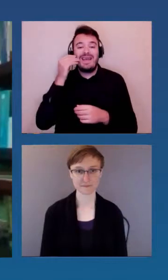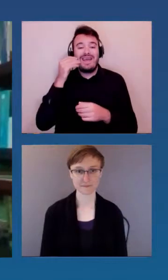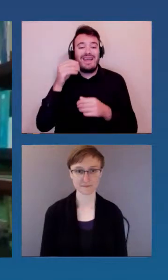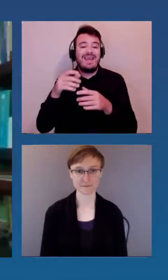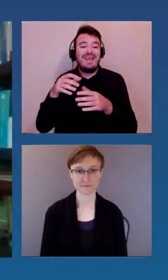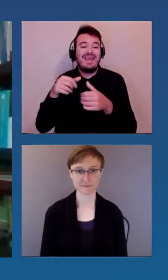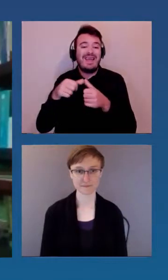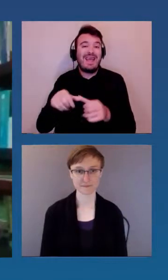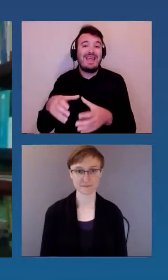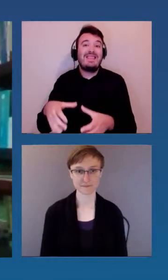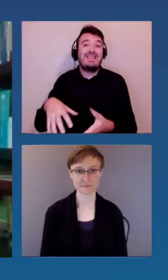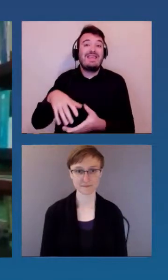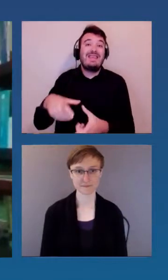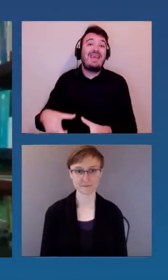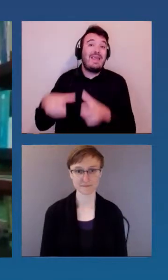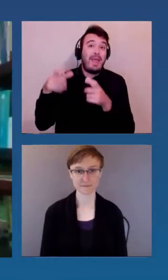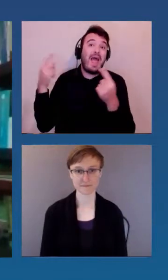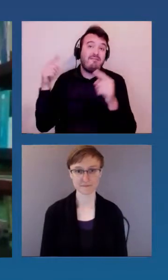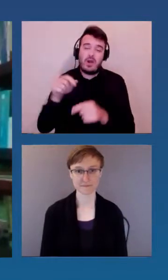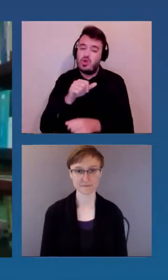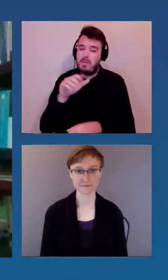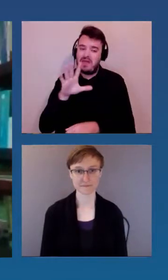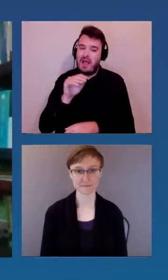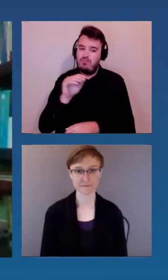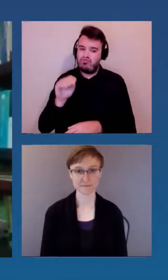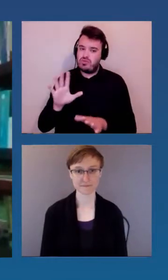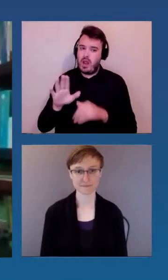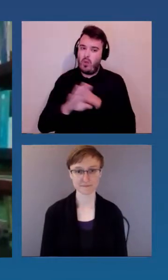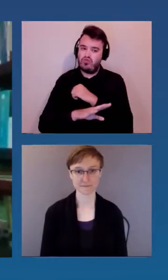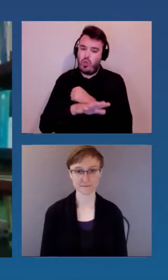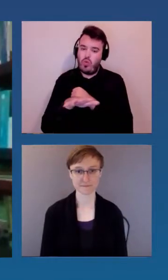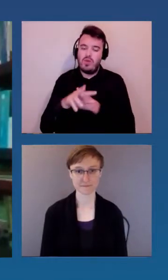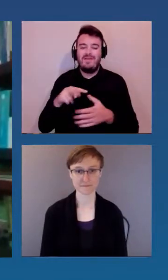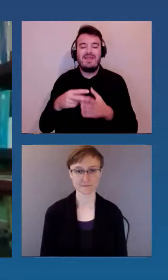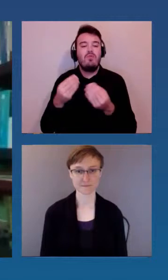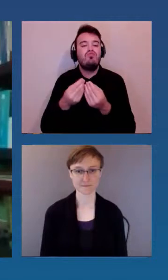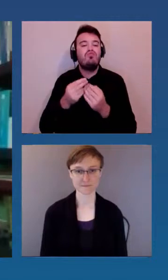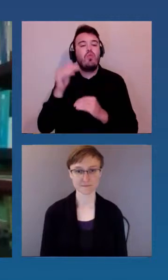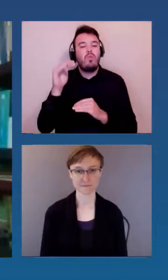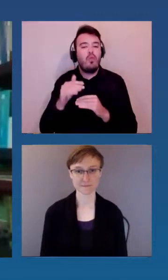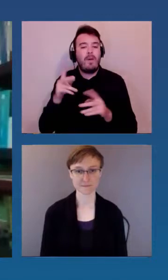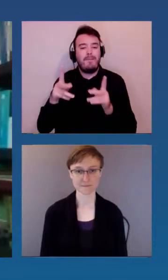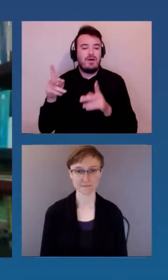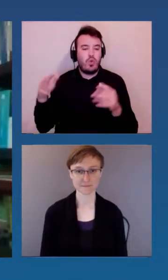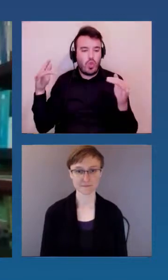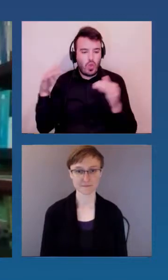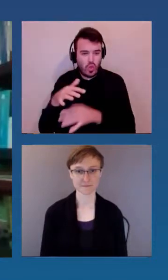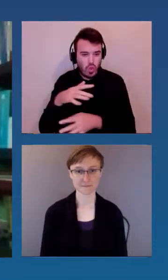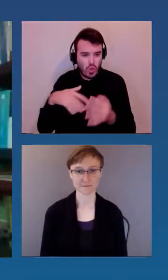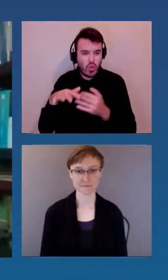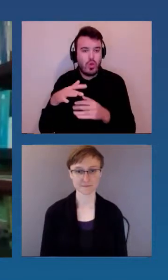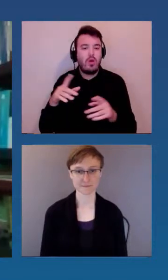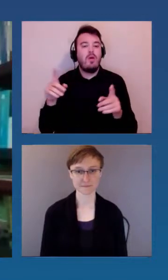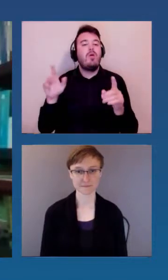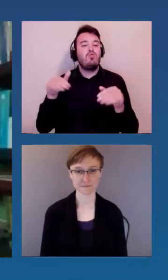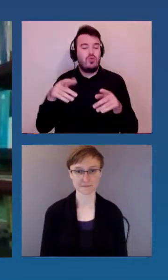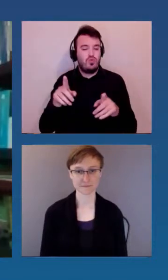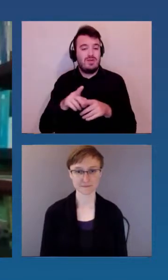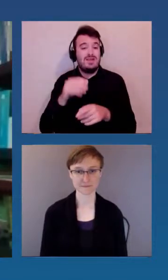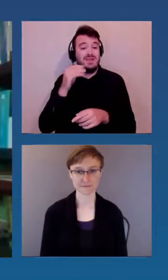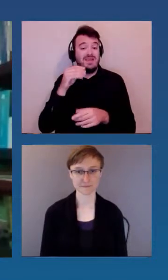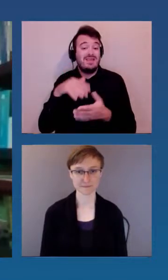des résidences. On le sait qu'il y a énormément d'étudiants qui vont y être. Il y a beaucoup d'échanges, c'est-à-dire des gens qui se déplacent parfois d'une chambre à